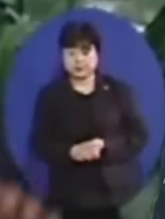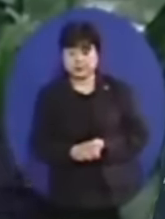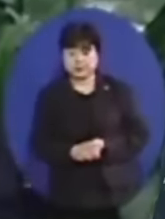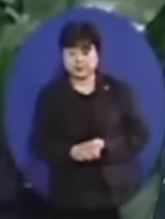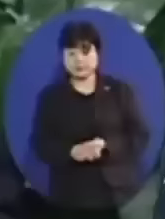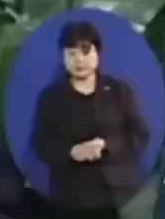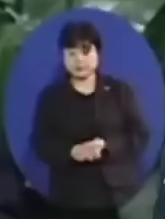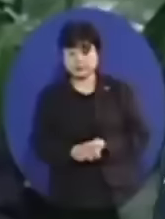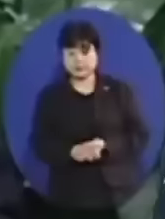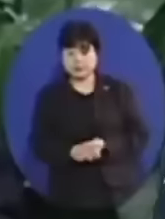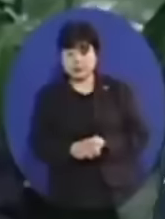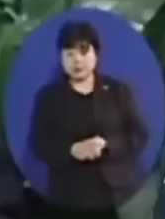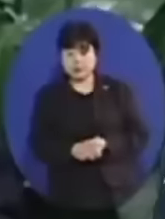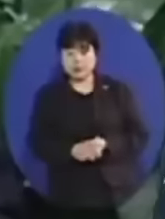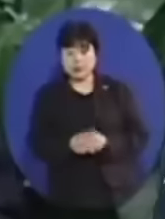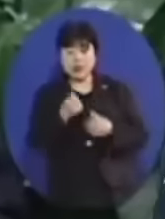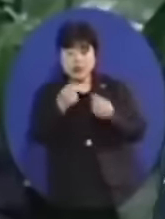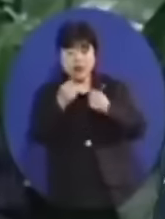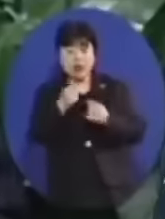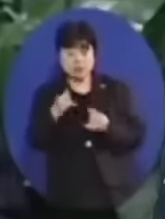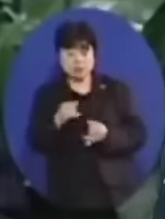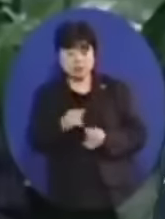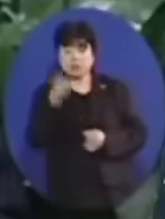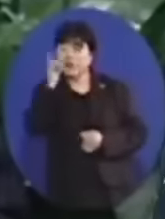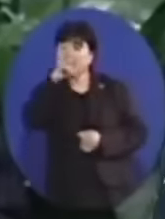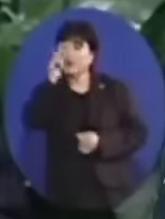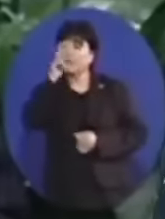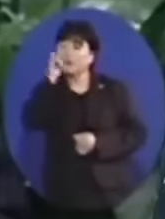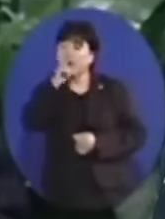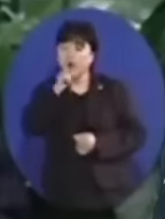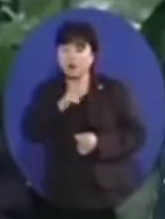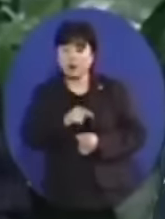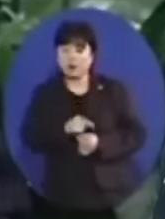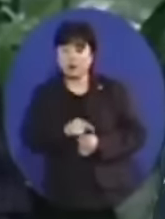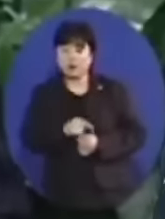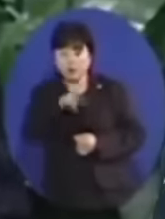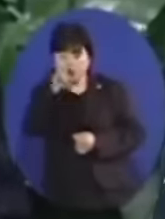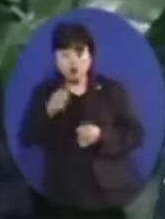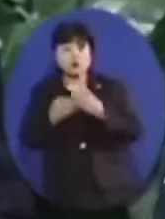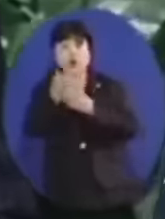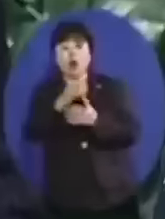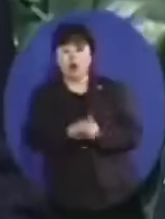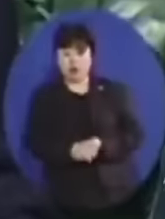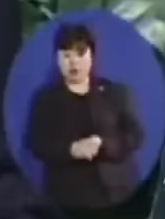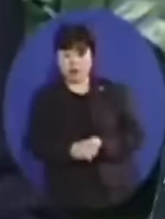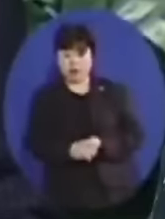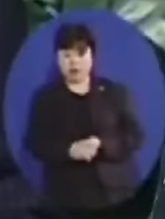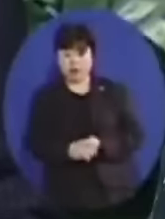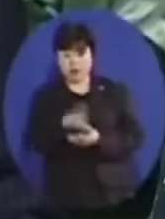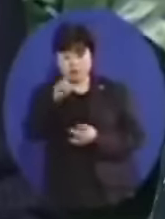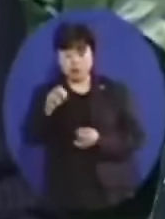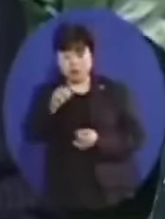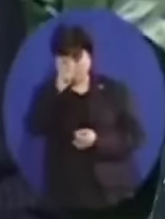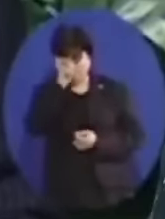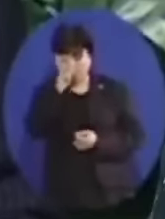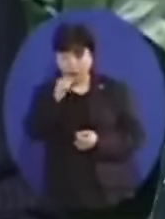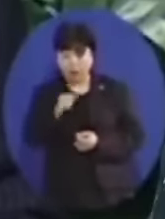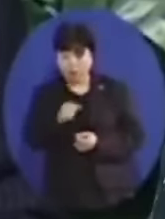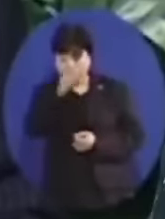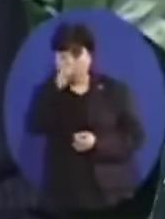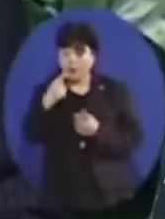좋은 사람도 보고 나쁘다, 밉다 하면 밉어지는 것입니다. 미운 사람도 좋다고 하면 좋아지고,